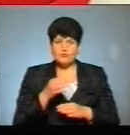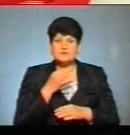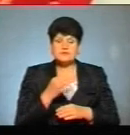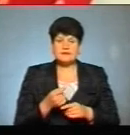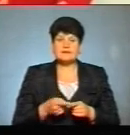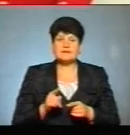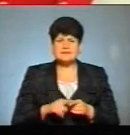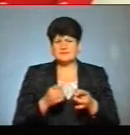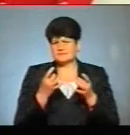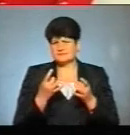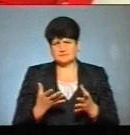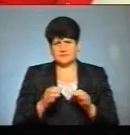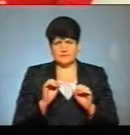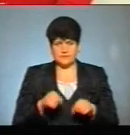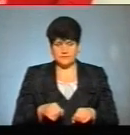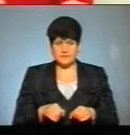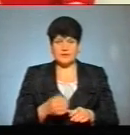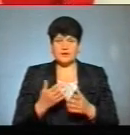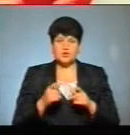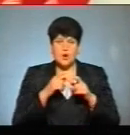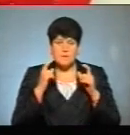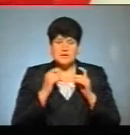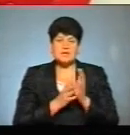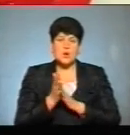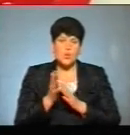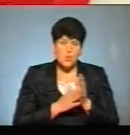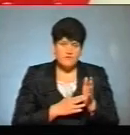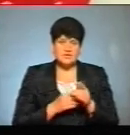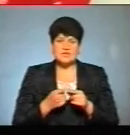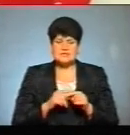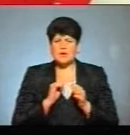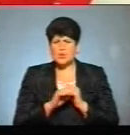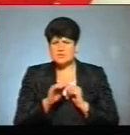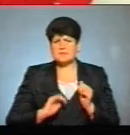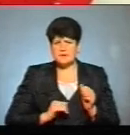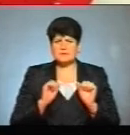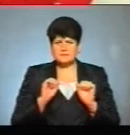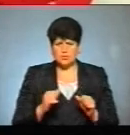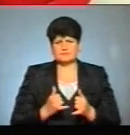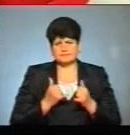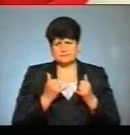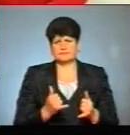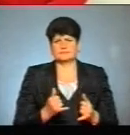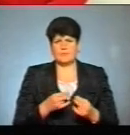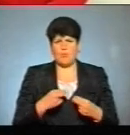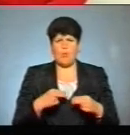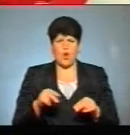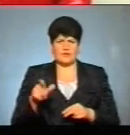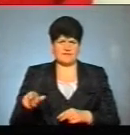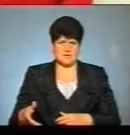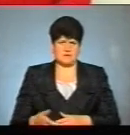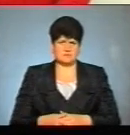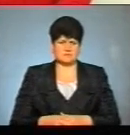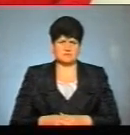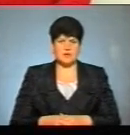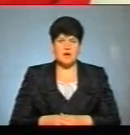це елементарно можливо. Якщо маску, рукавички, це кожен може підприємець забезпечити свого продавця. Ну, і тим